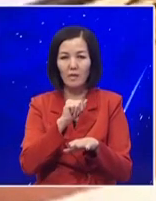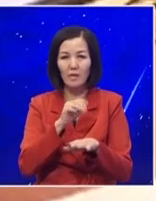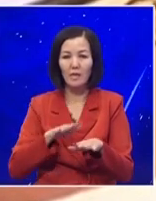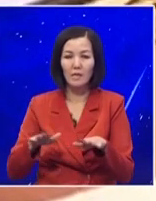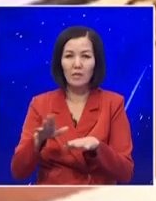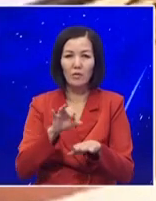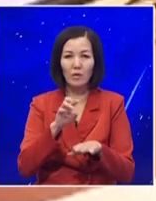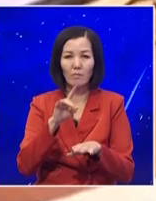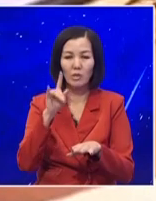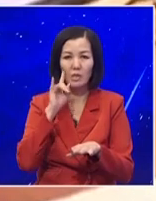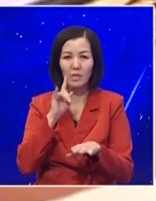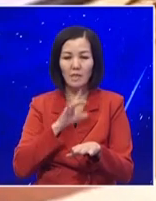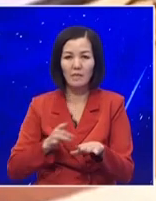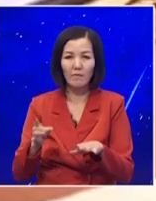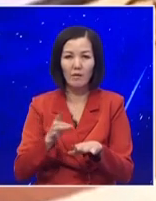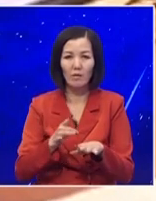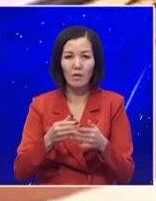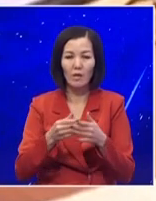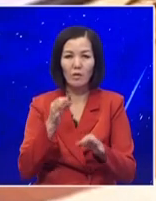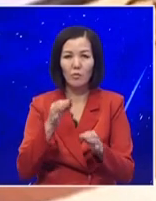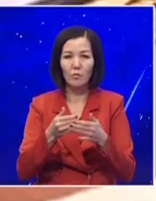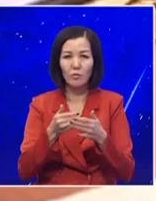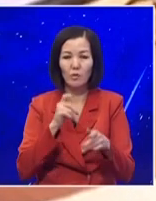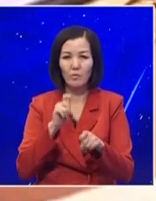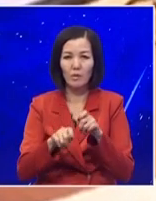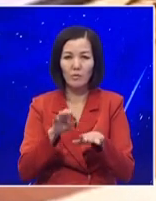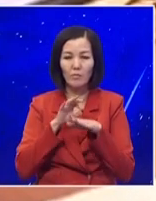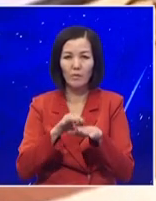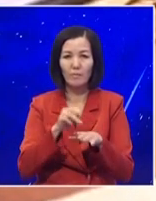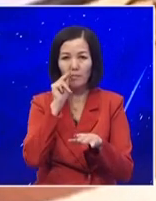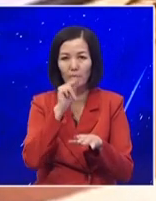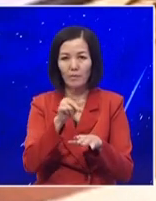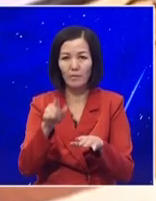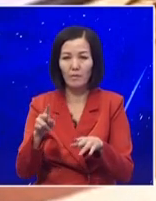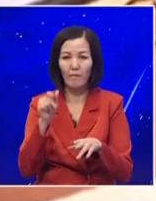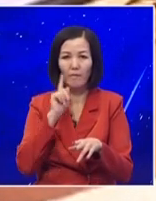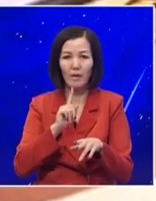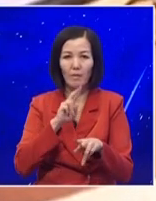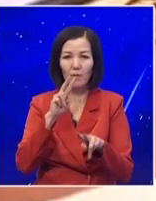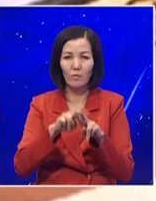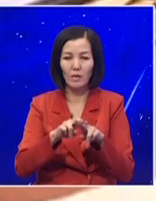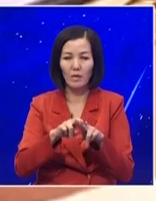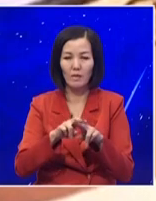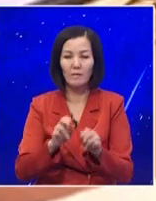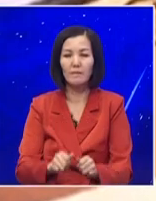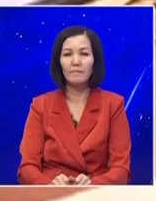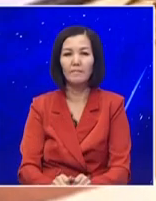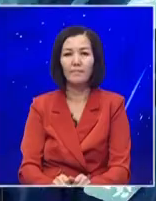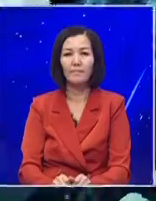района. Проводится досудебное расследование. Все подозреваемые лица возбуждены в ИВС УПМ Ембишевского